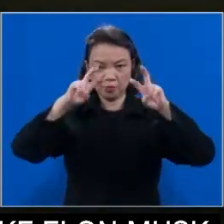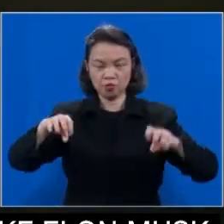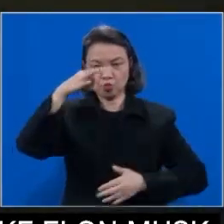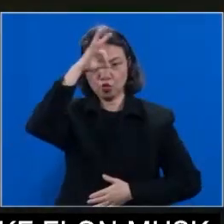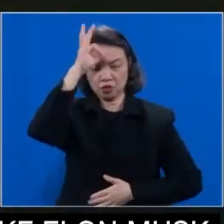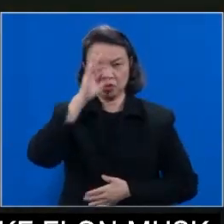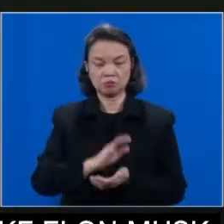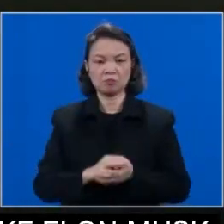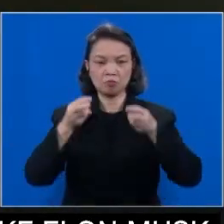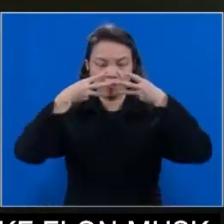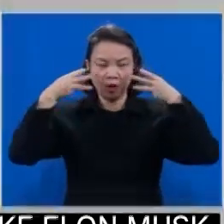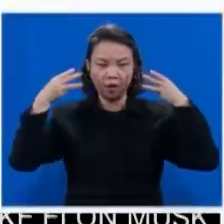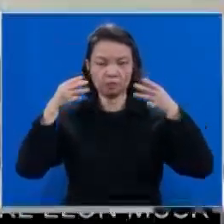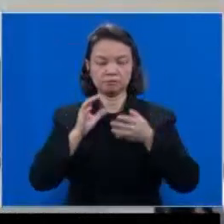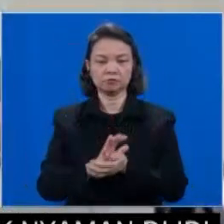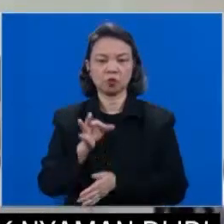Kota